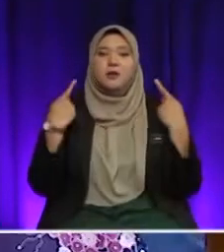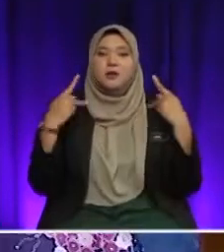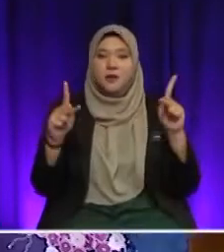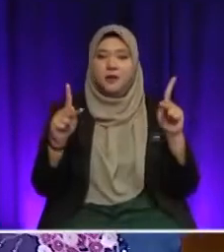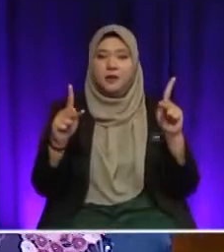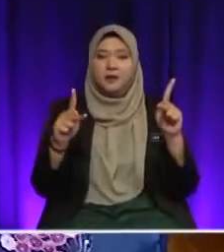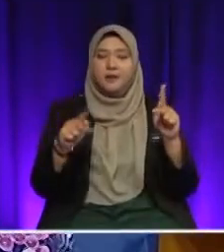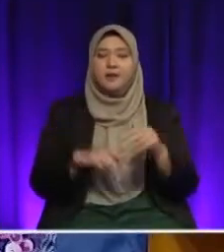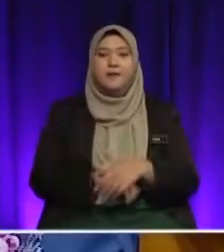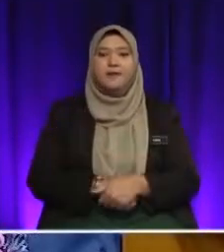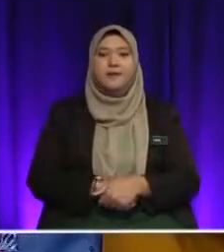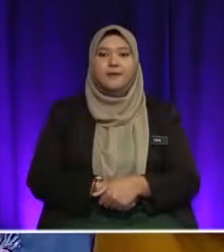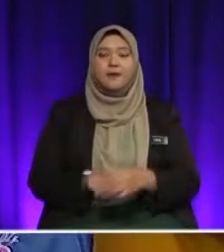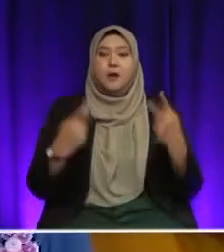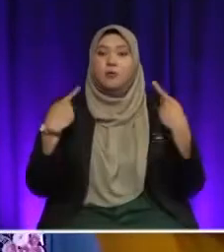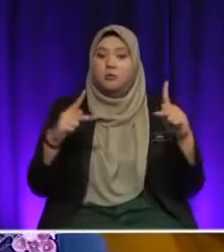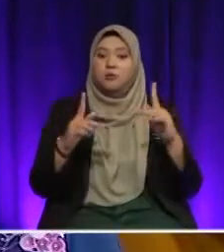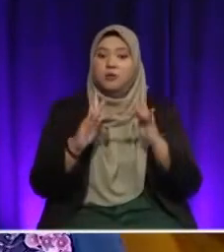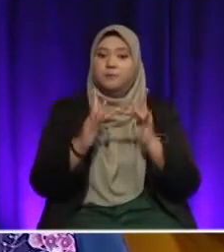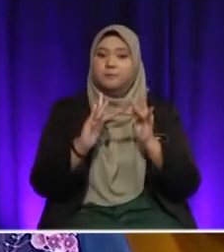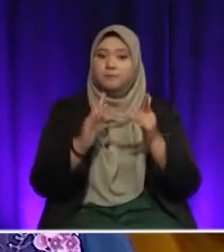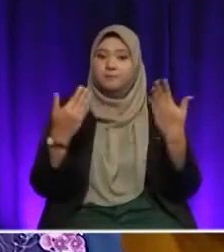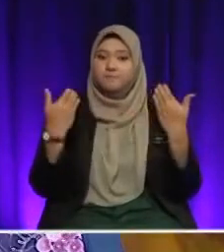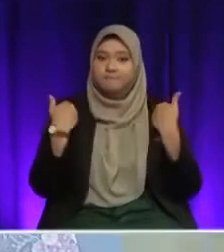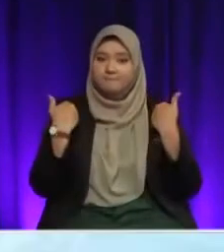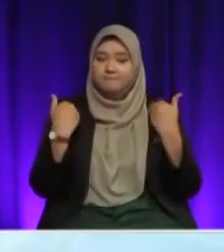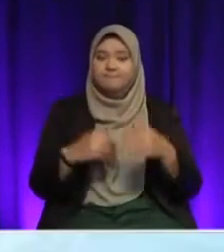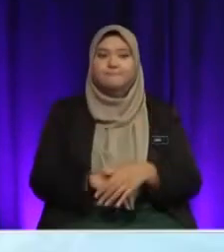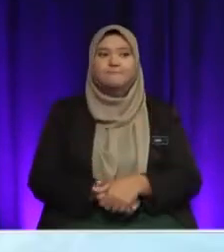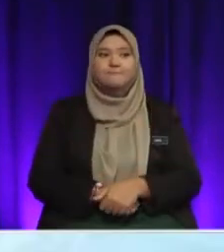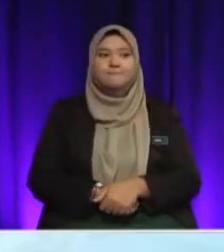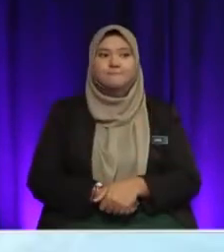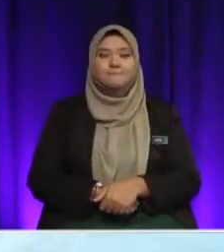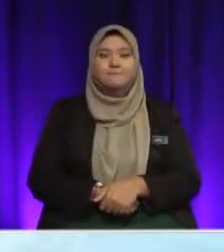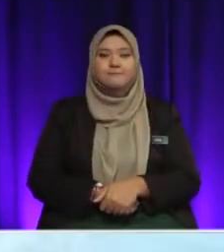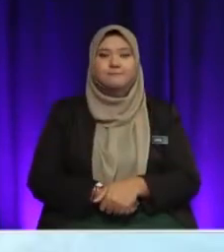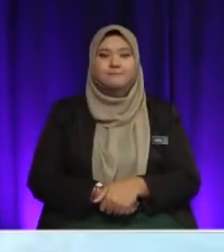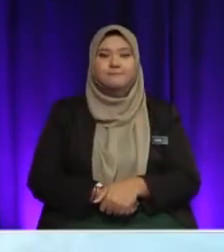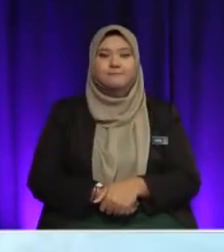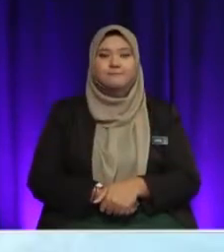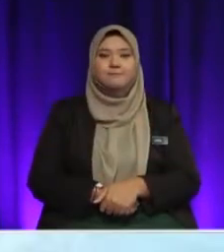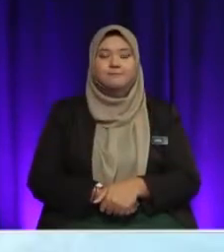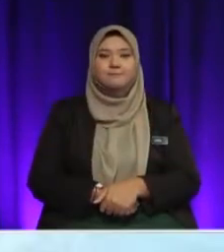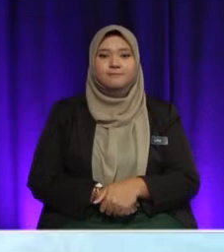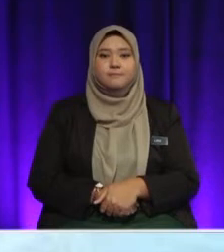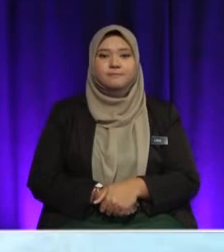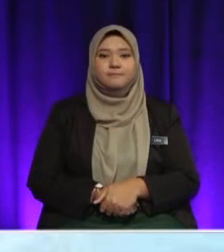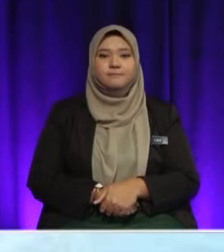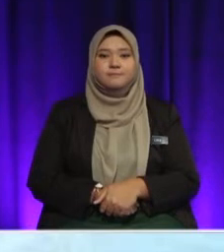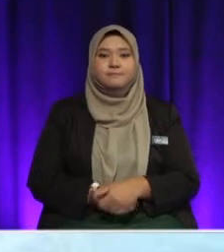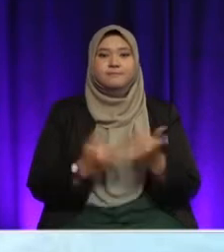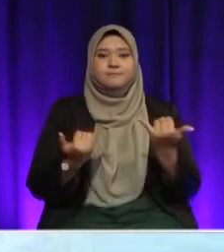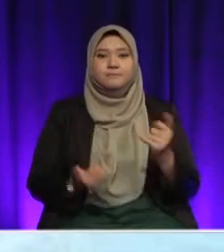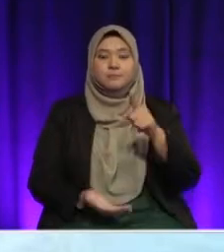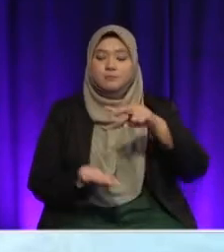ini contoh untuk soal dan bahan Oke bahan di bawah digunakan dalam pemrosesan hasil tenakan pilih dan